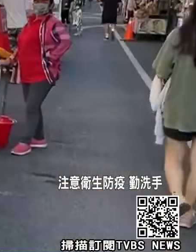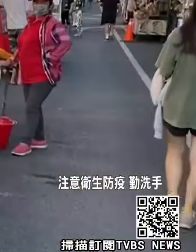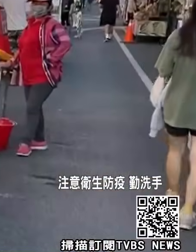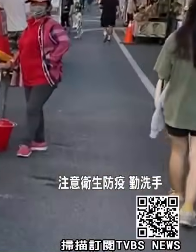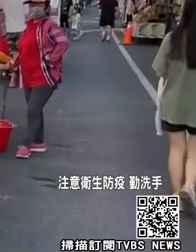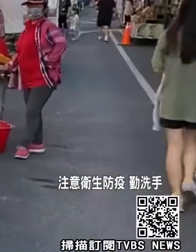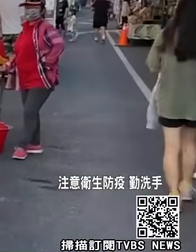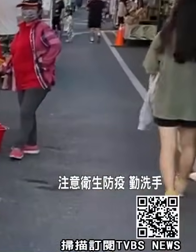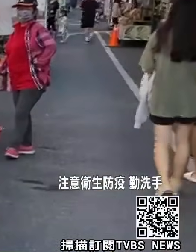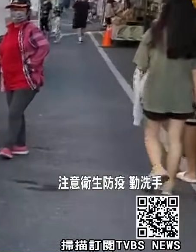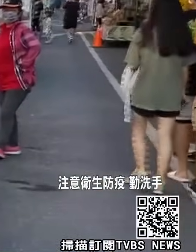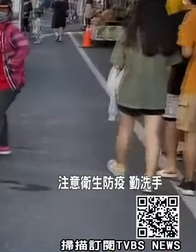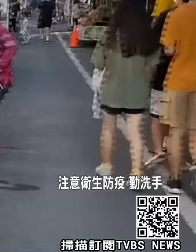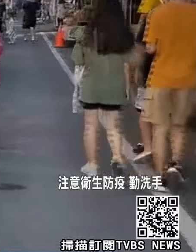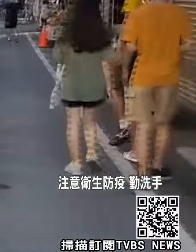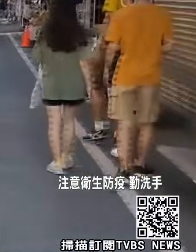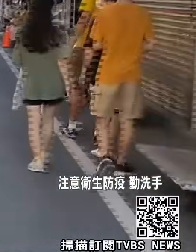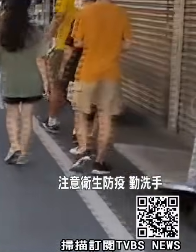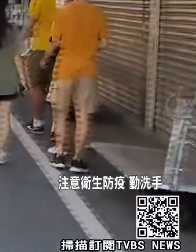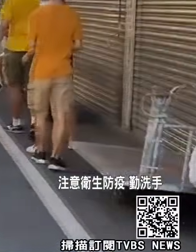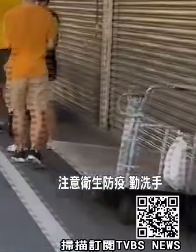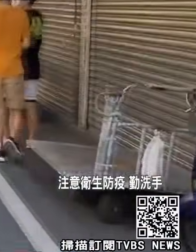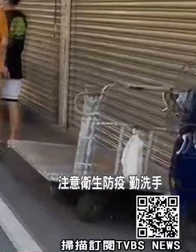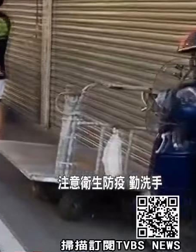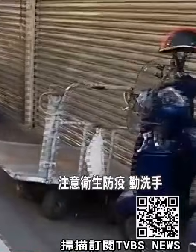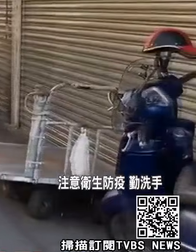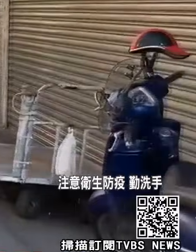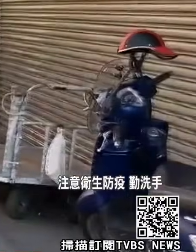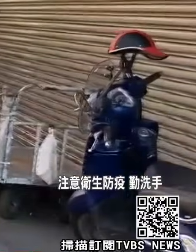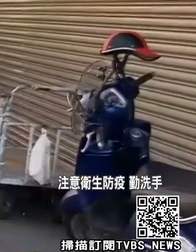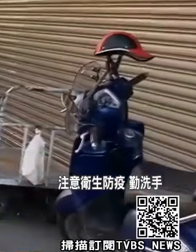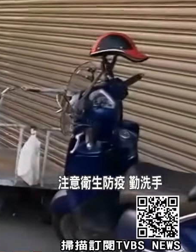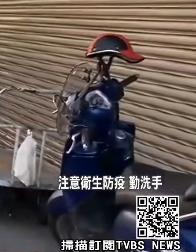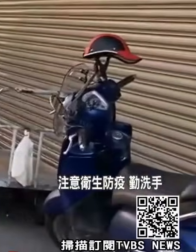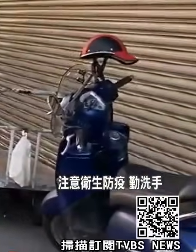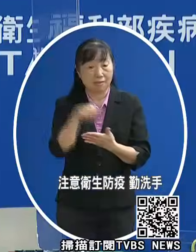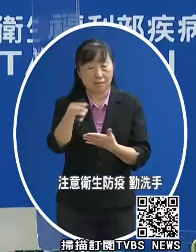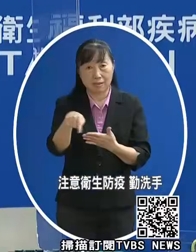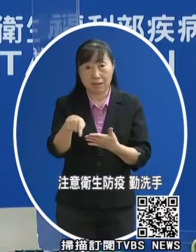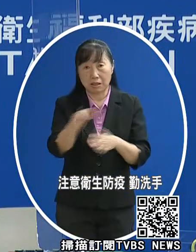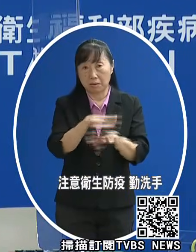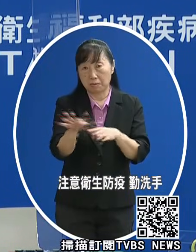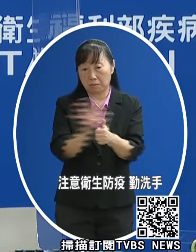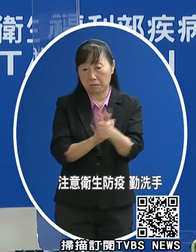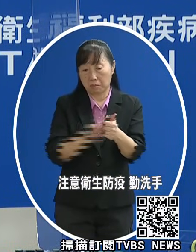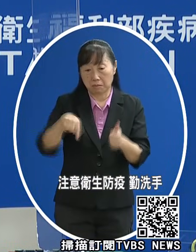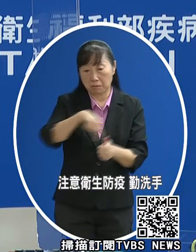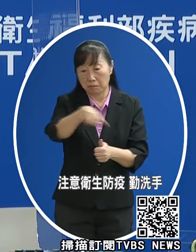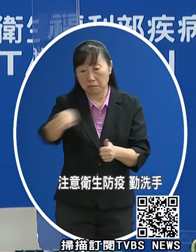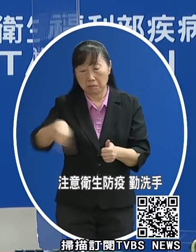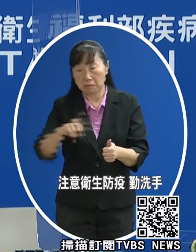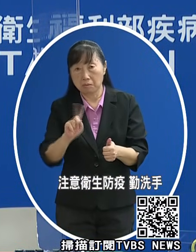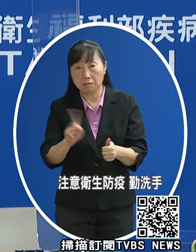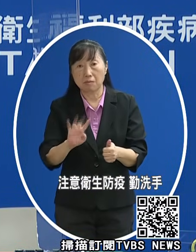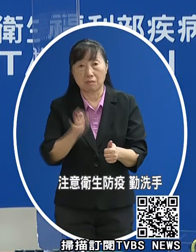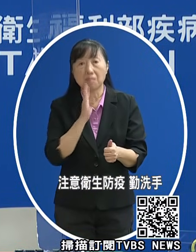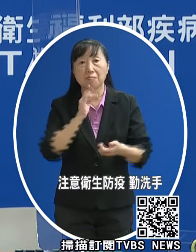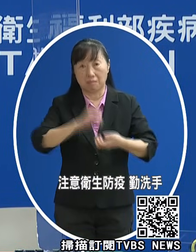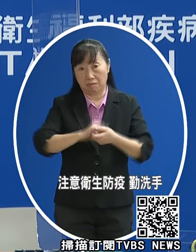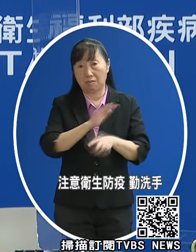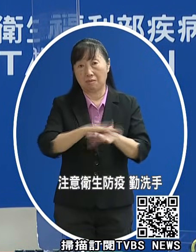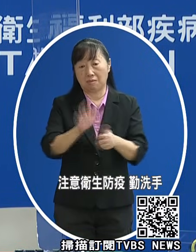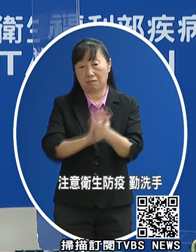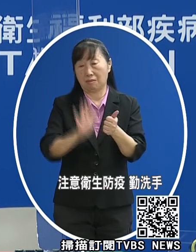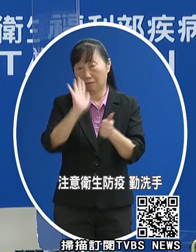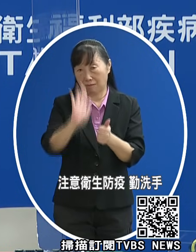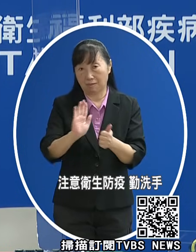解决棘手眼前问题为首要任务。 现在还很难去估计它牵涉到范围多大，是一定会有一定的范围